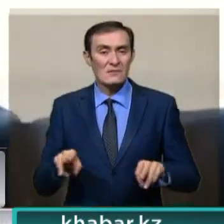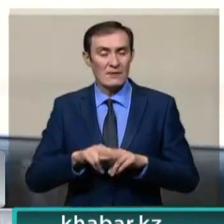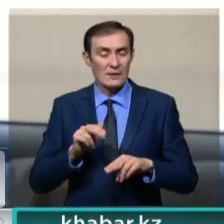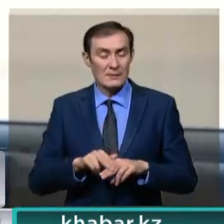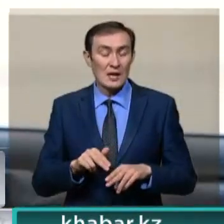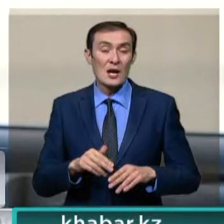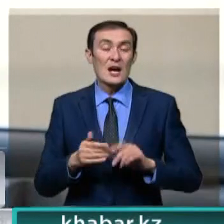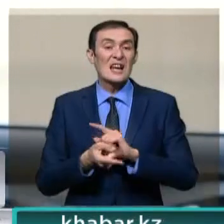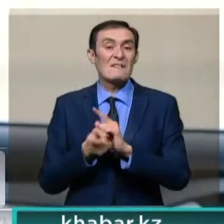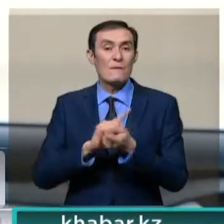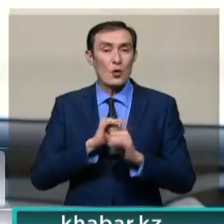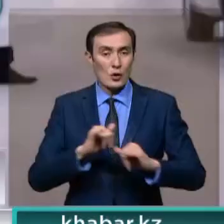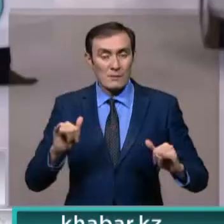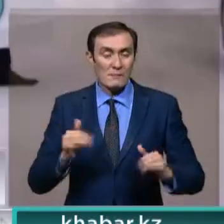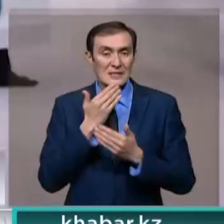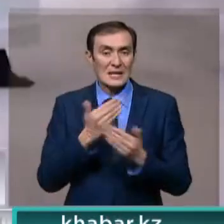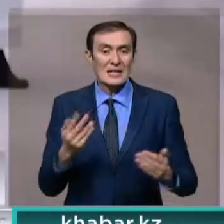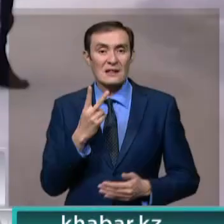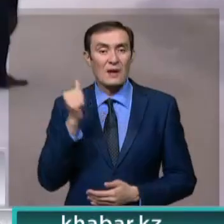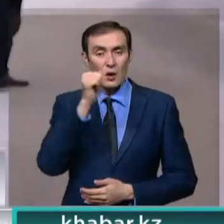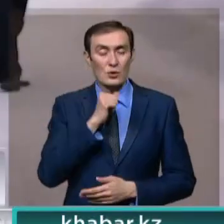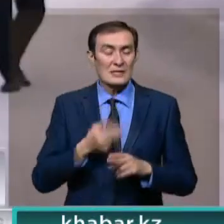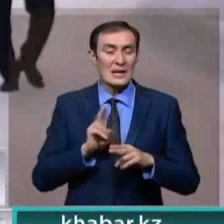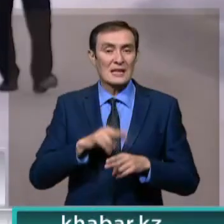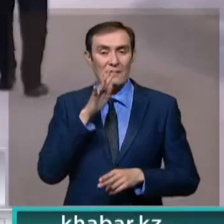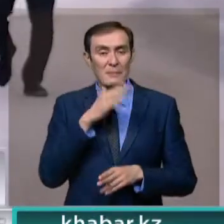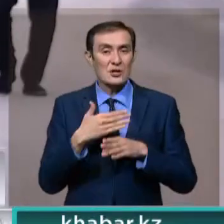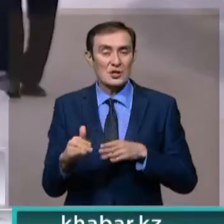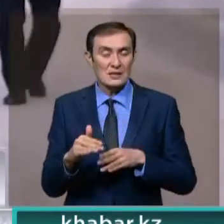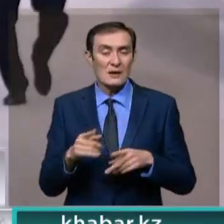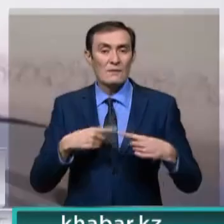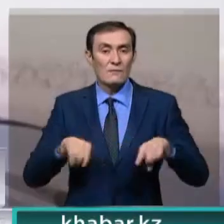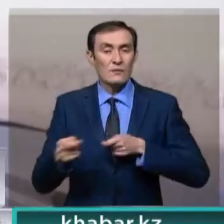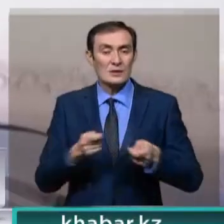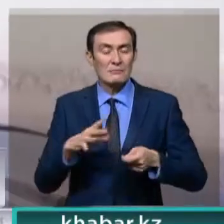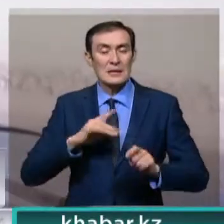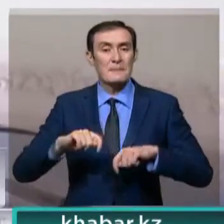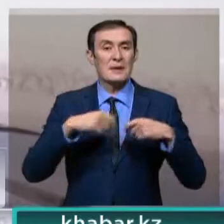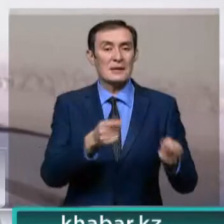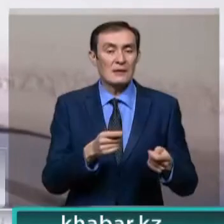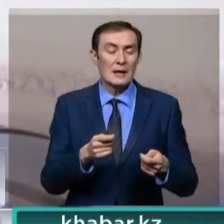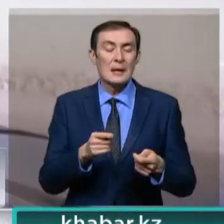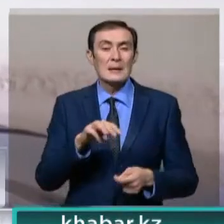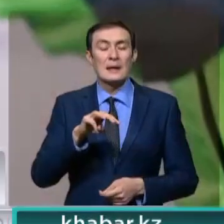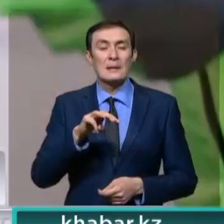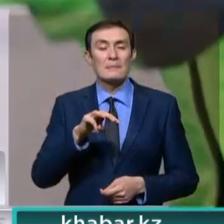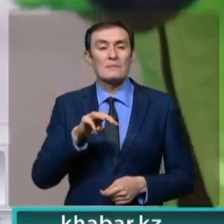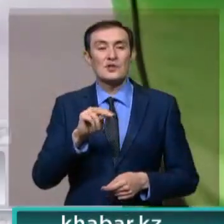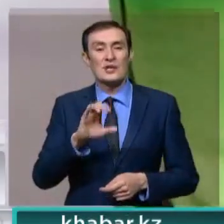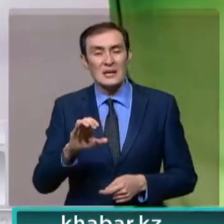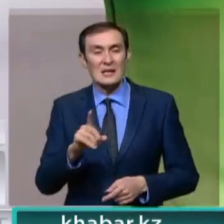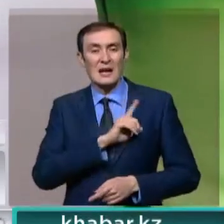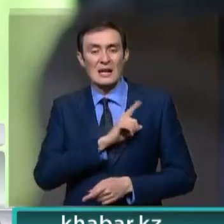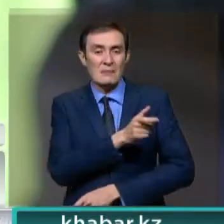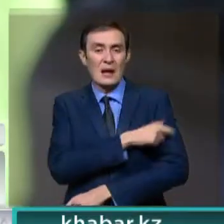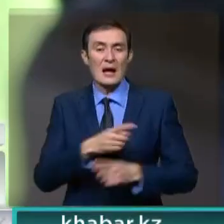К слову, реформа в МВД идет последние два года. За это время часть функционала была передана миграционной службе, ЧСникам,